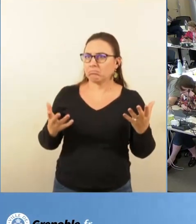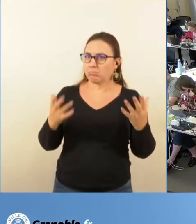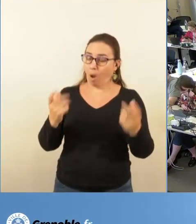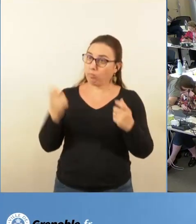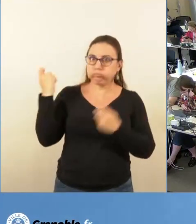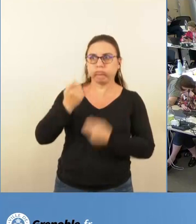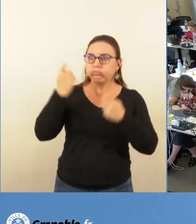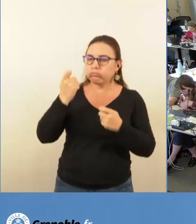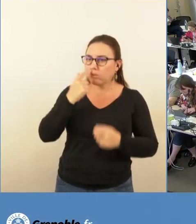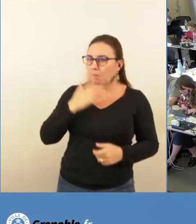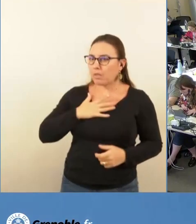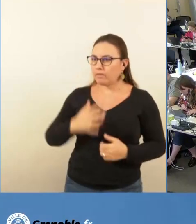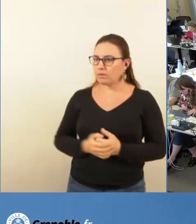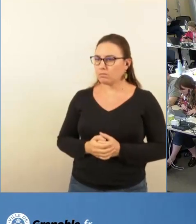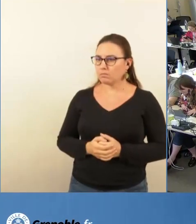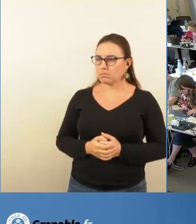quoi